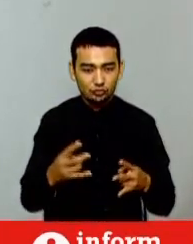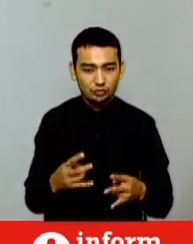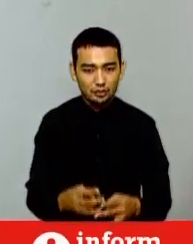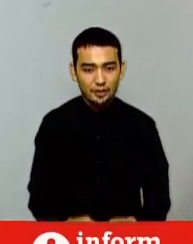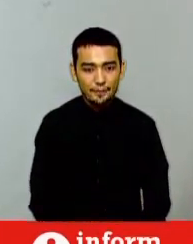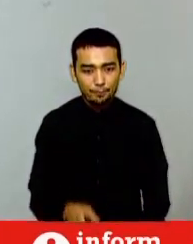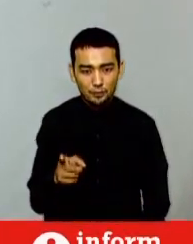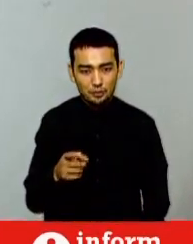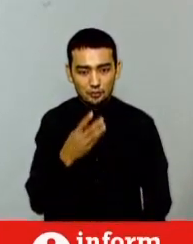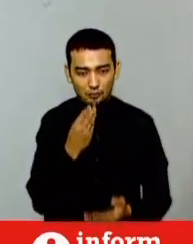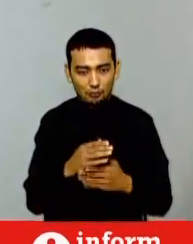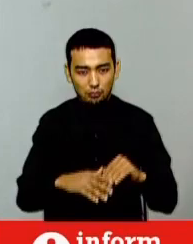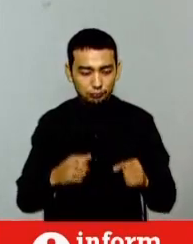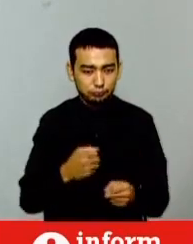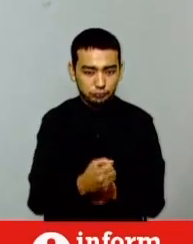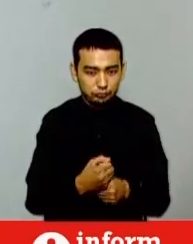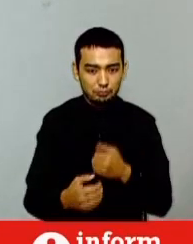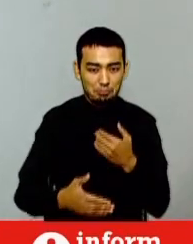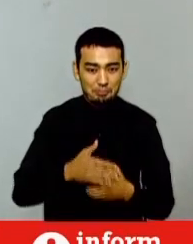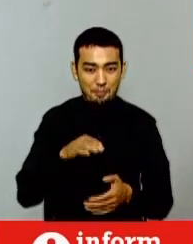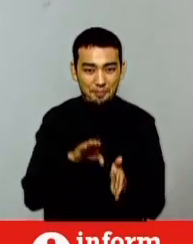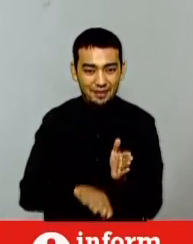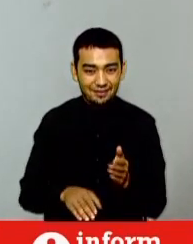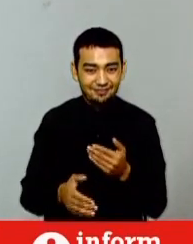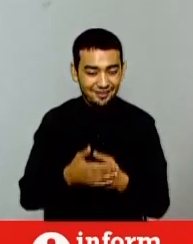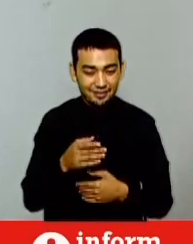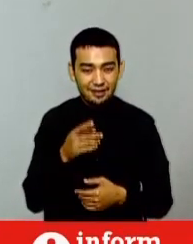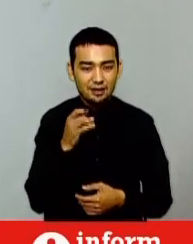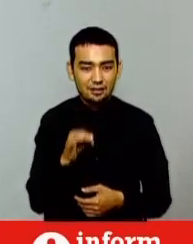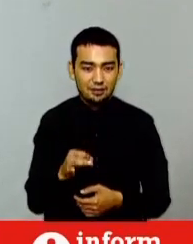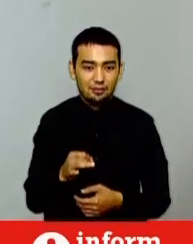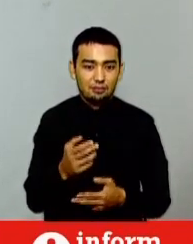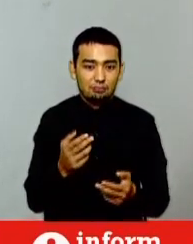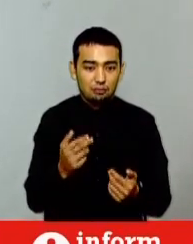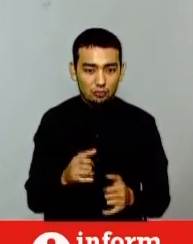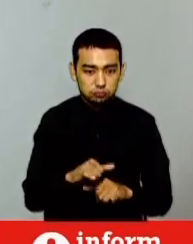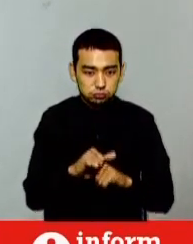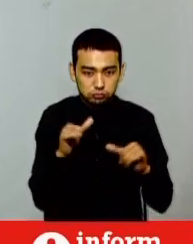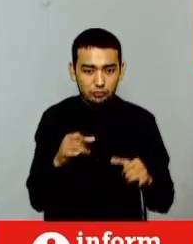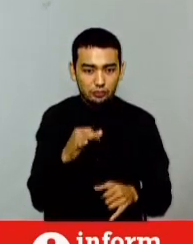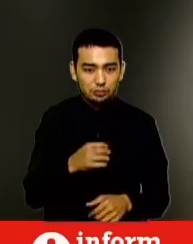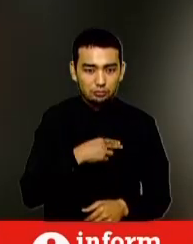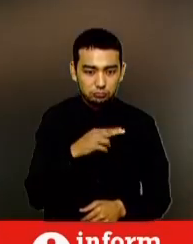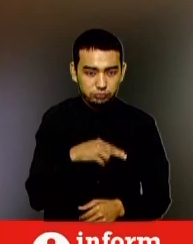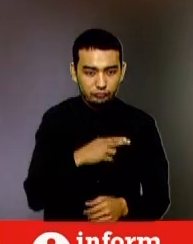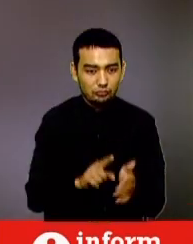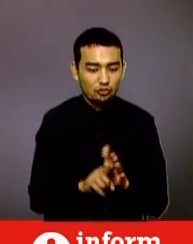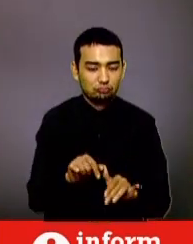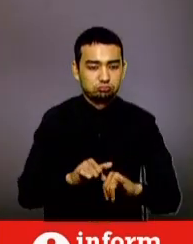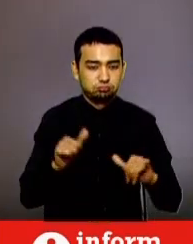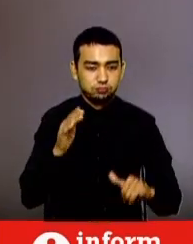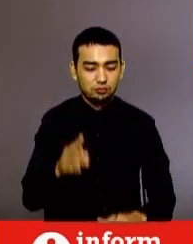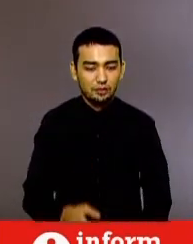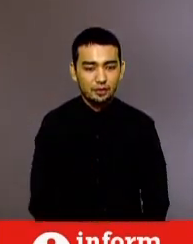кто-то себе позволяет кого-то избить безнаказанно то конечно у нас будет расти еще и уровень педофилии печально